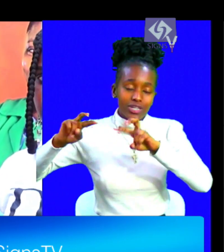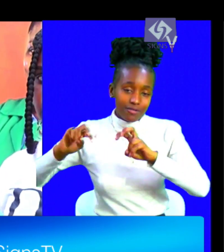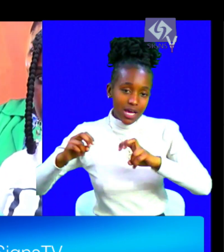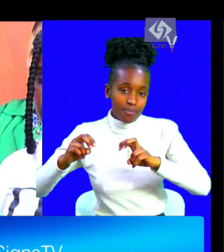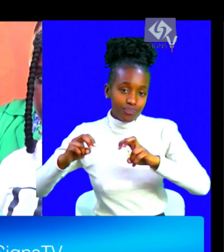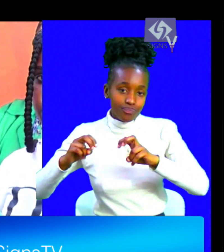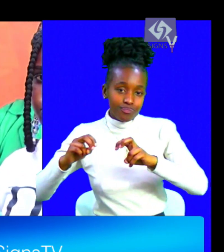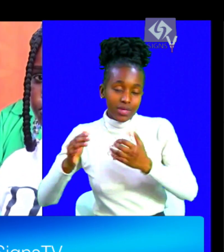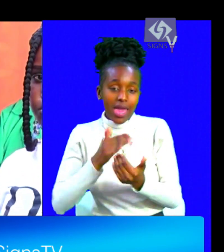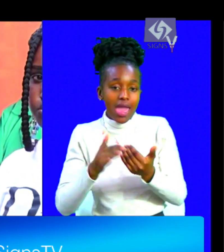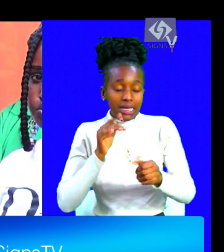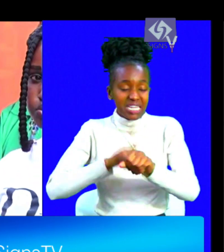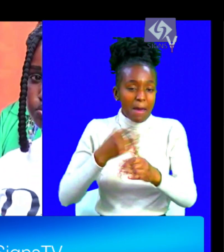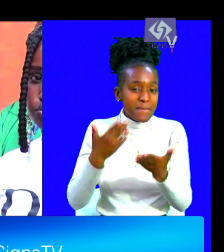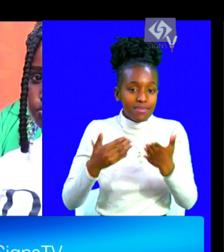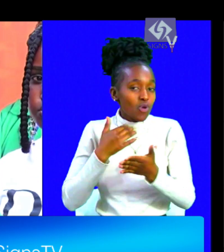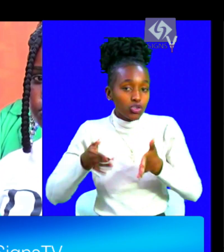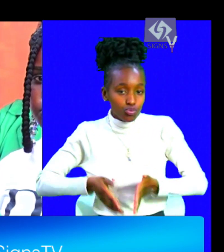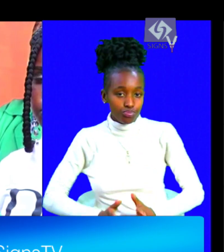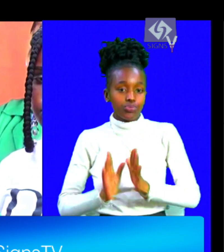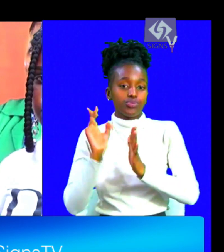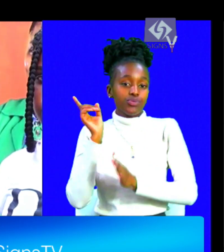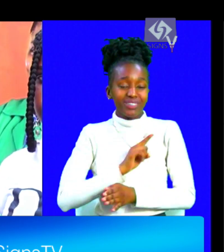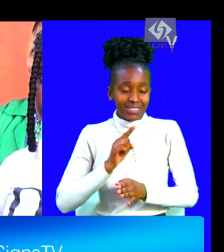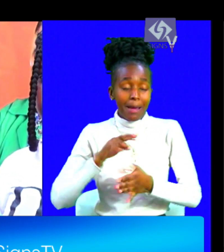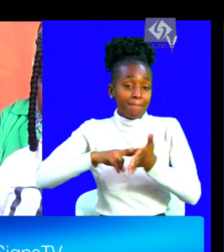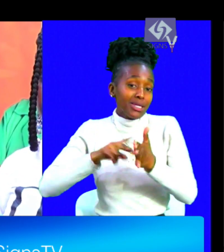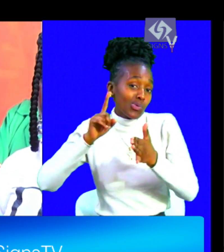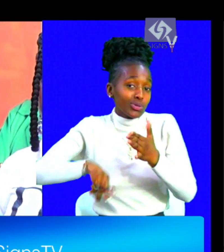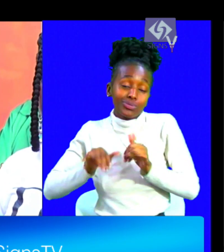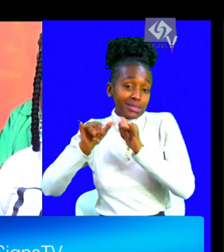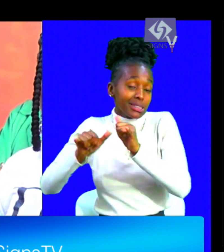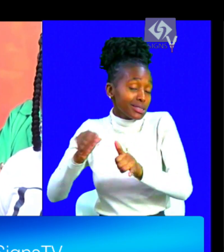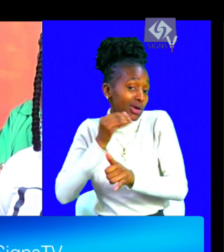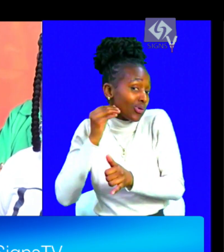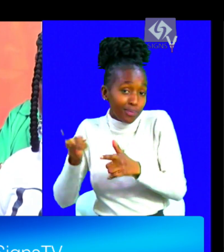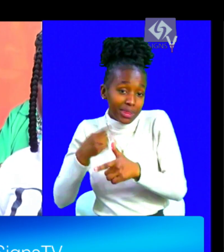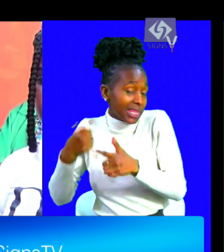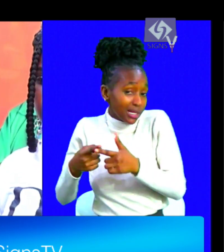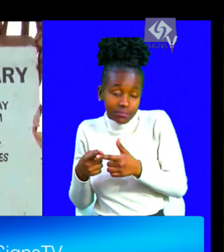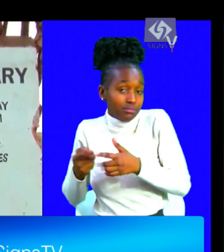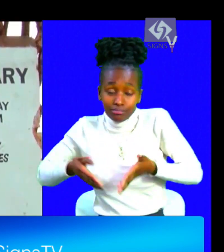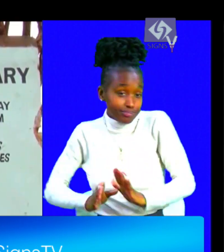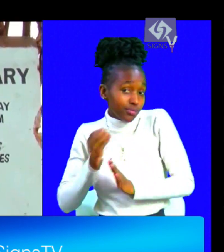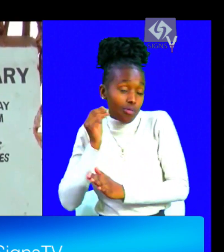kuzaa. Tunalazimu tu tukae nyumbani, tuzalie nyumbani. Kama hauna hela utaenda wapi?